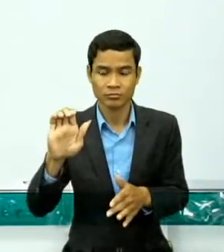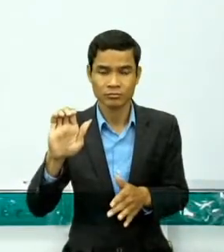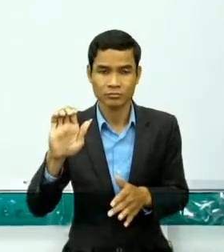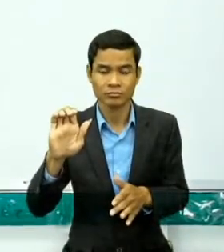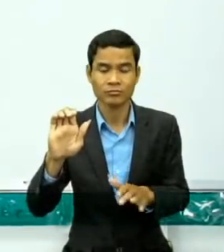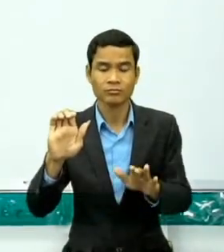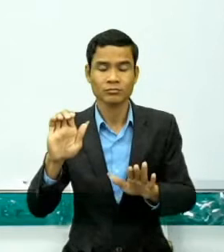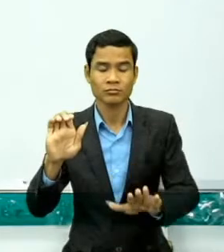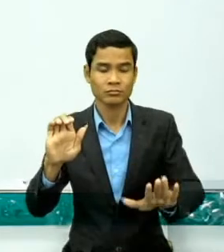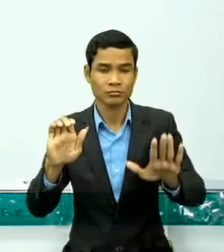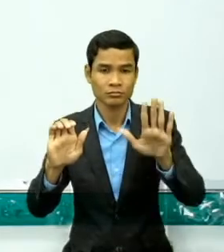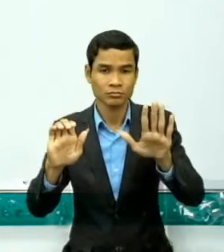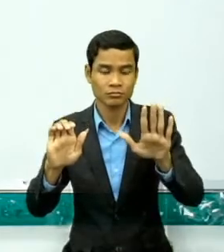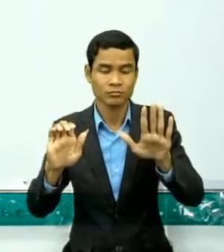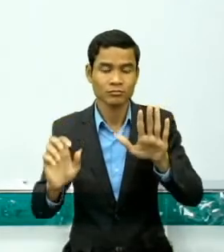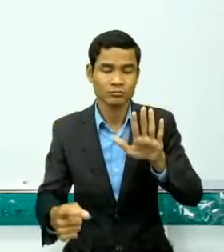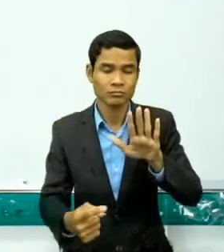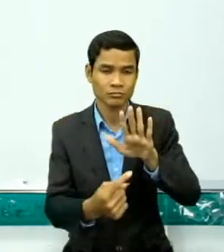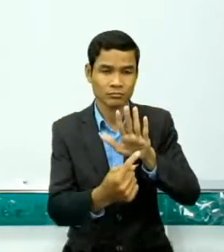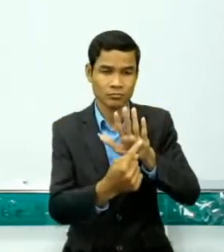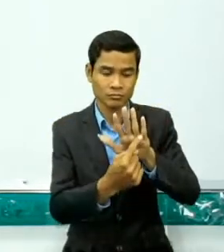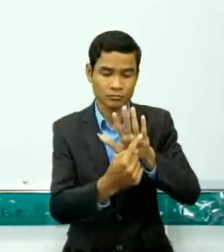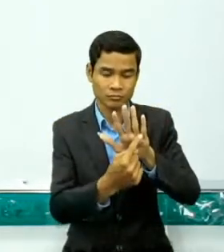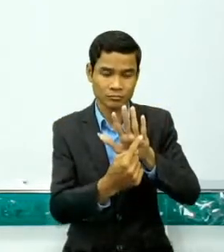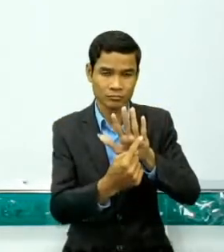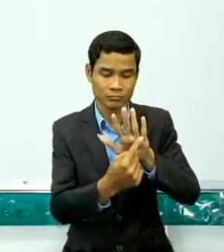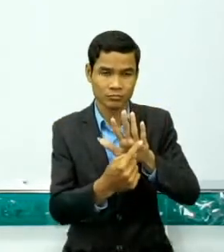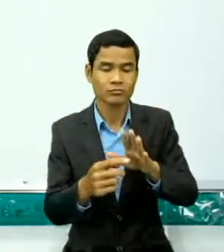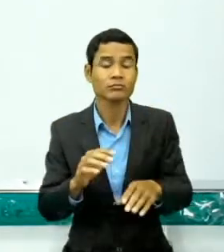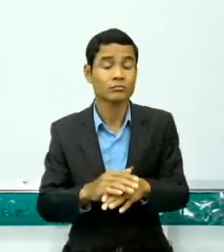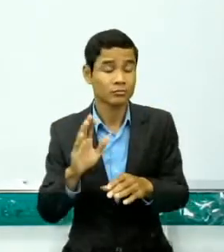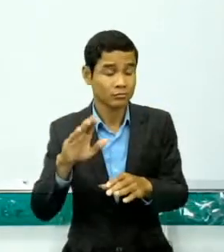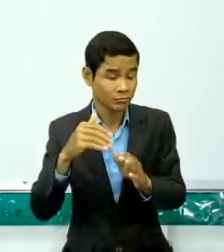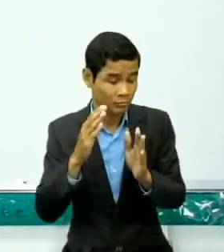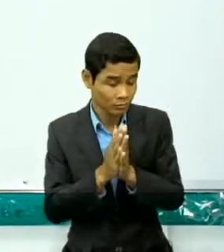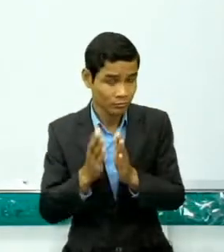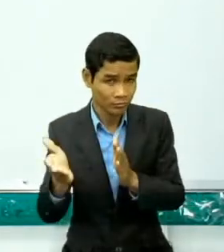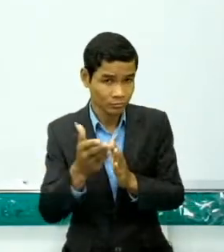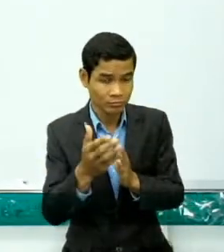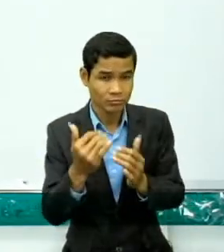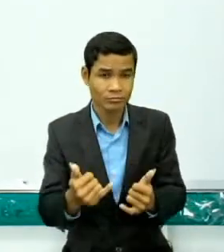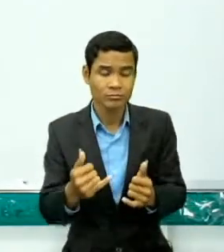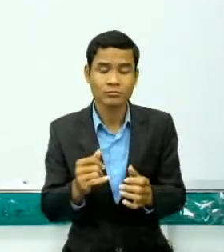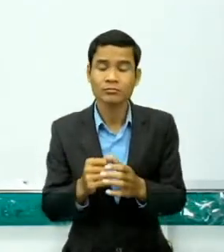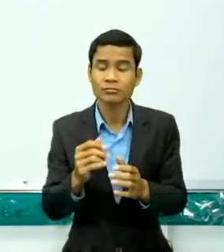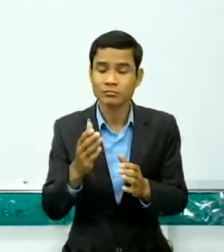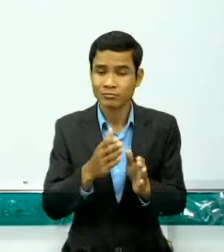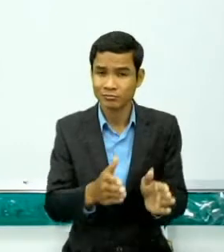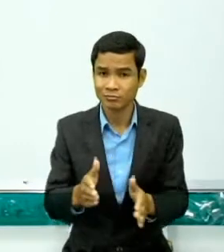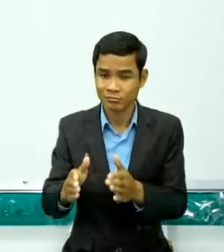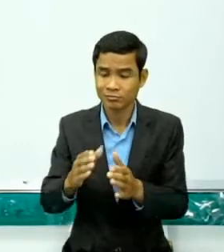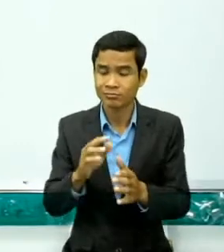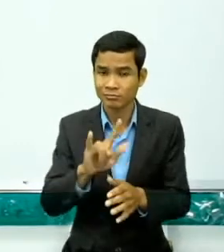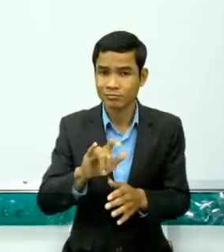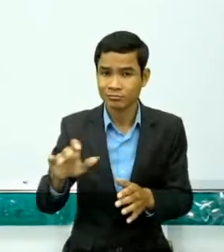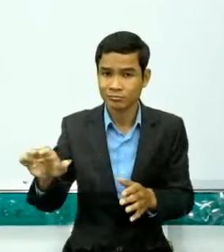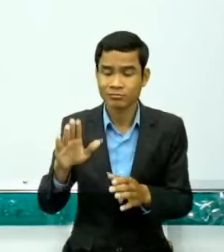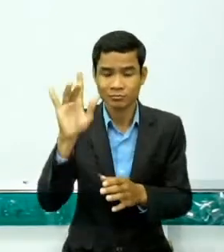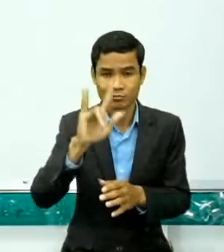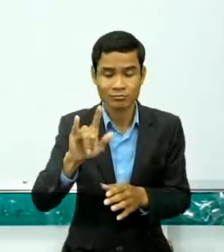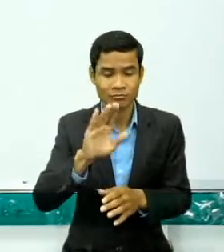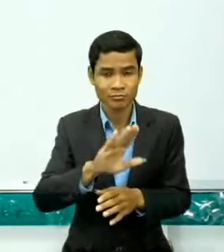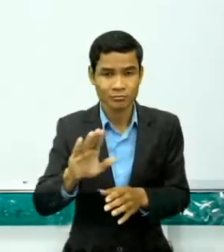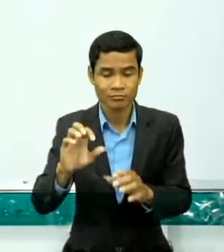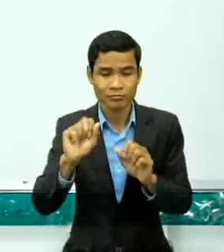ចអឺជឺអរគុណកូនកូនឥឡូវកូនកូនត្រៀមខ្លួនផ្សំប្រកបសូរដោយប្រើដៃ